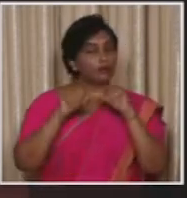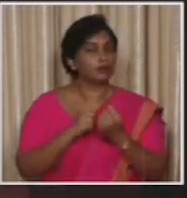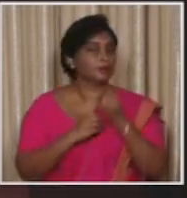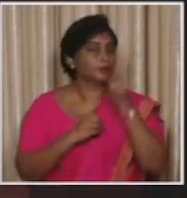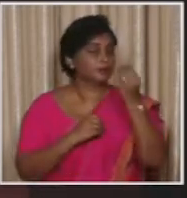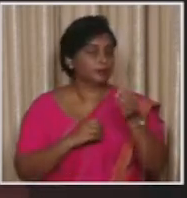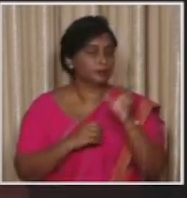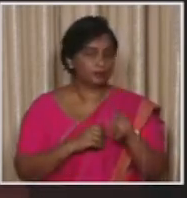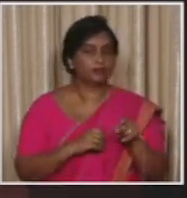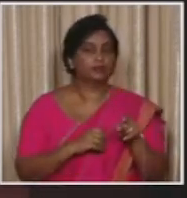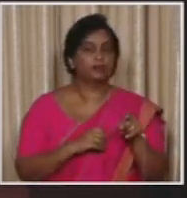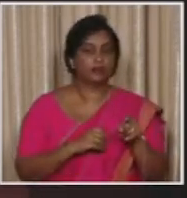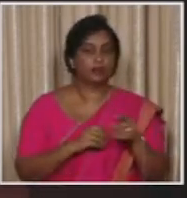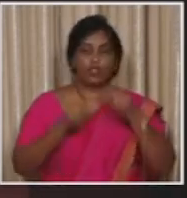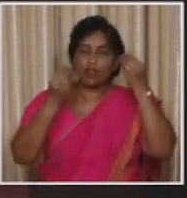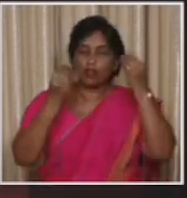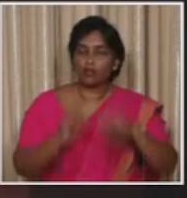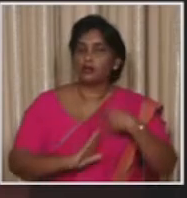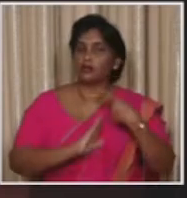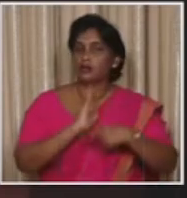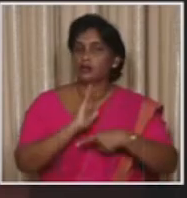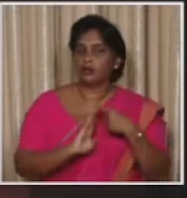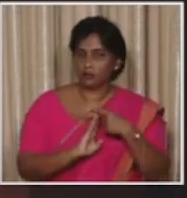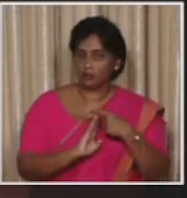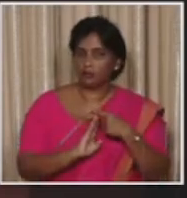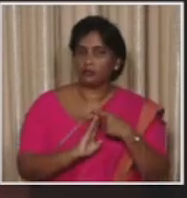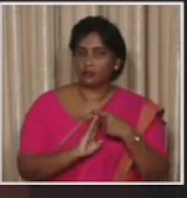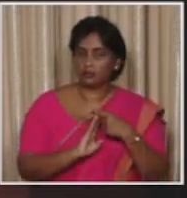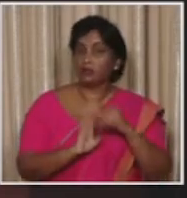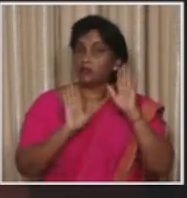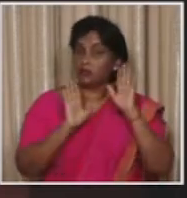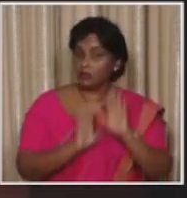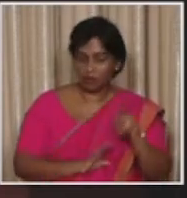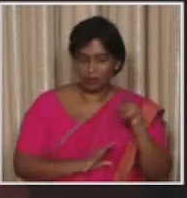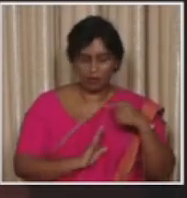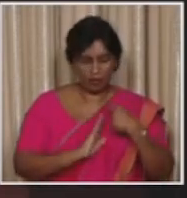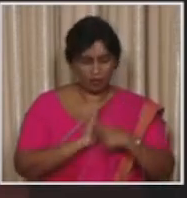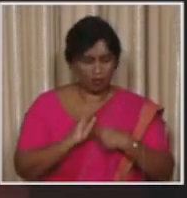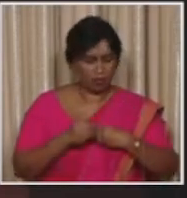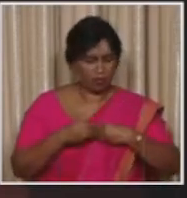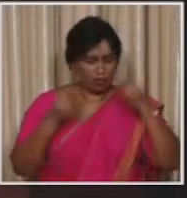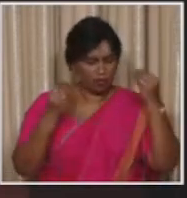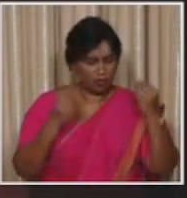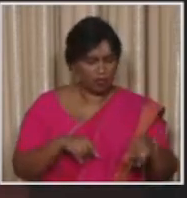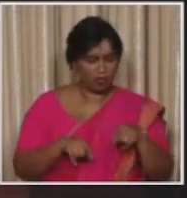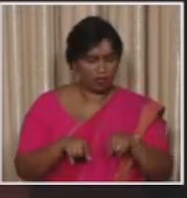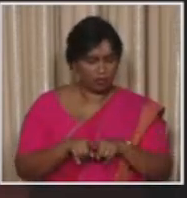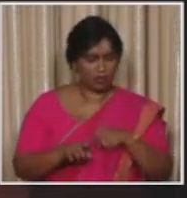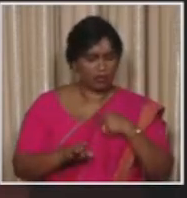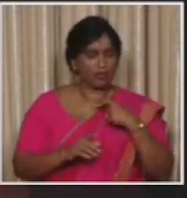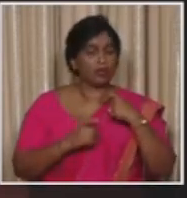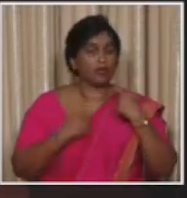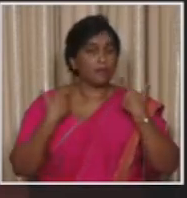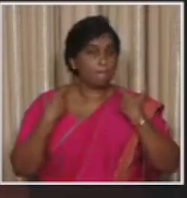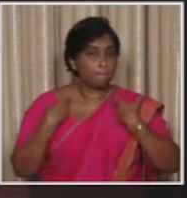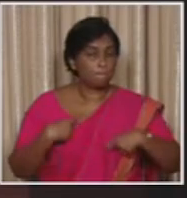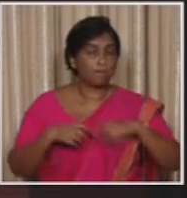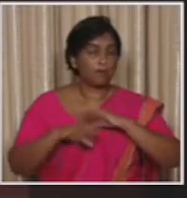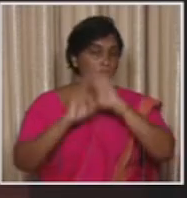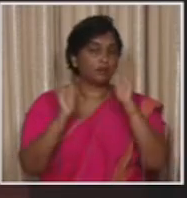තියන්නේ බංකොලොත් රට. හැබැයි රට විනාශ කරපු රාජපක්ෂ